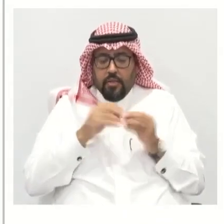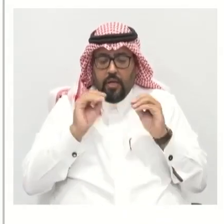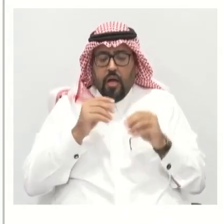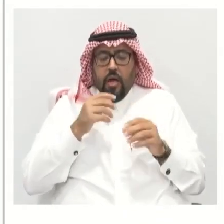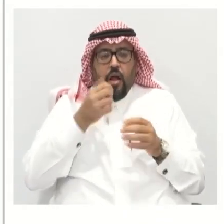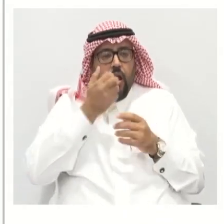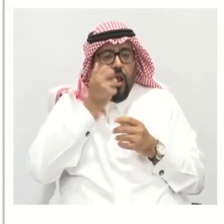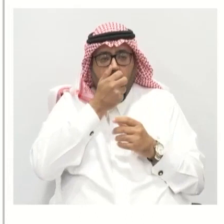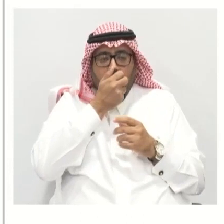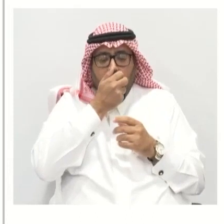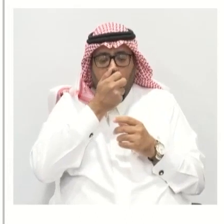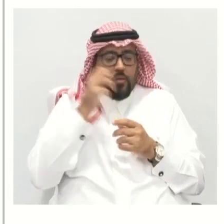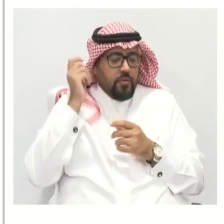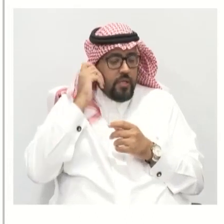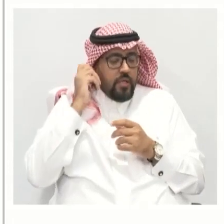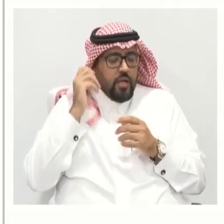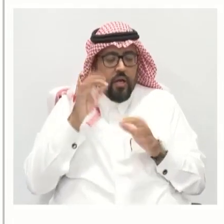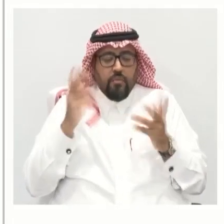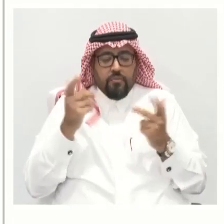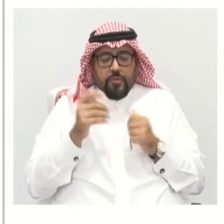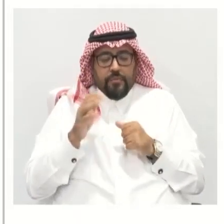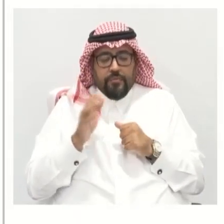بلاغات العنف والايذاء